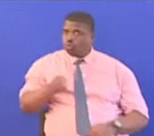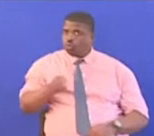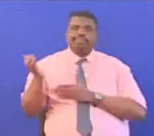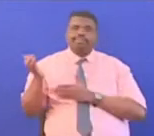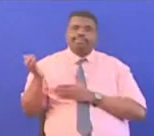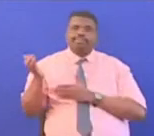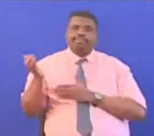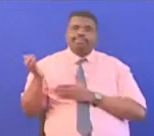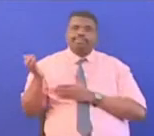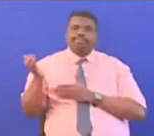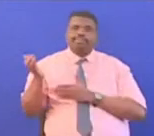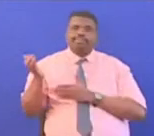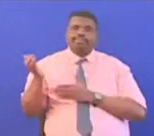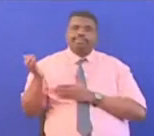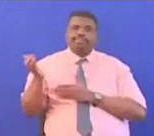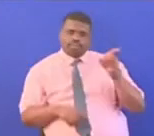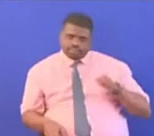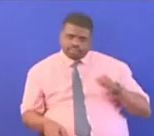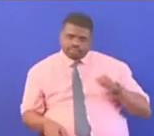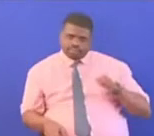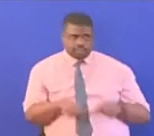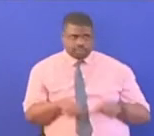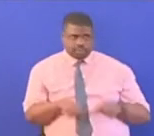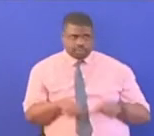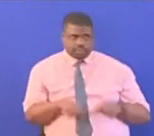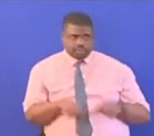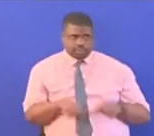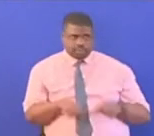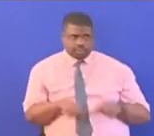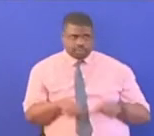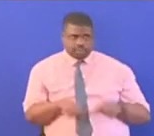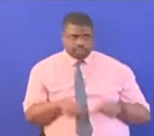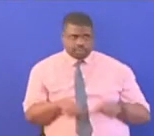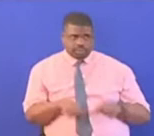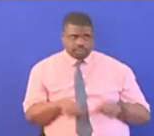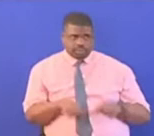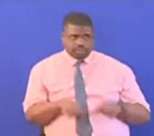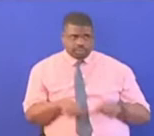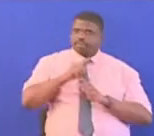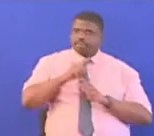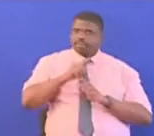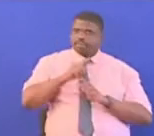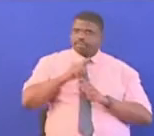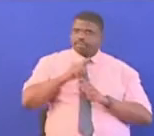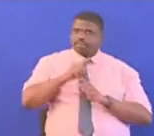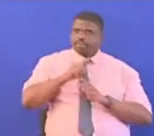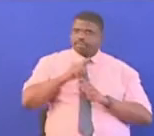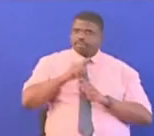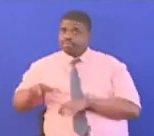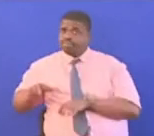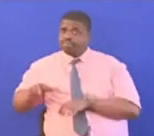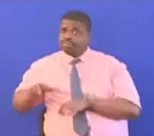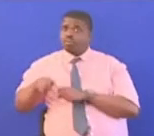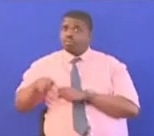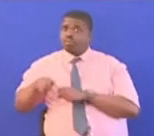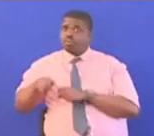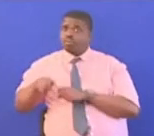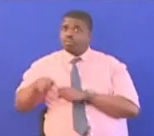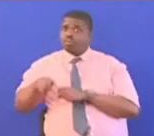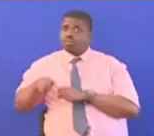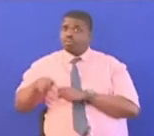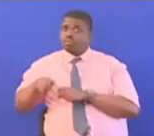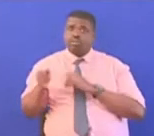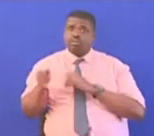maeneo kutowatosha leo. Leo kanda yote ya kaskazini mwa wilaya Simanjiro na ukanda wa mashariki, mvua iliyopita mwaka huu haijanyesha katika ukanda